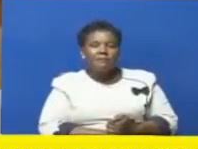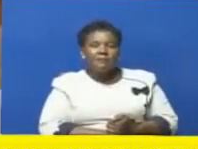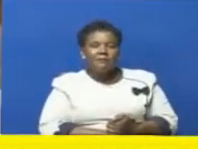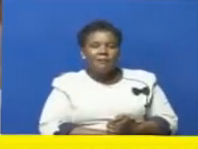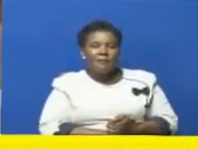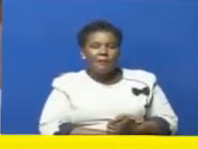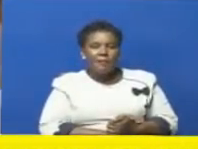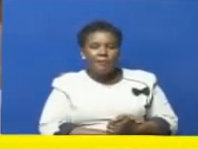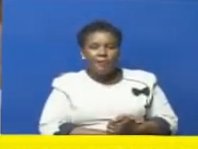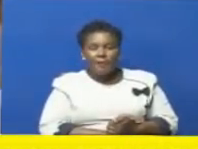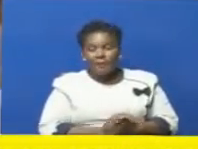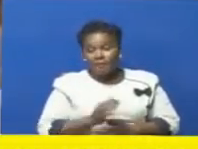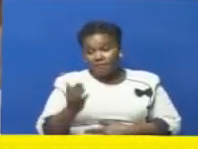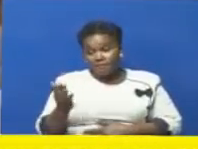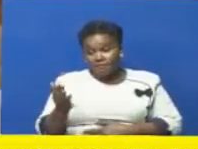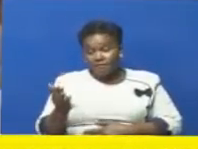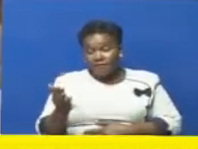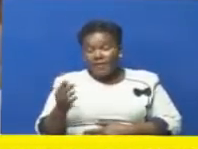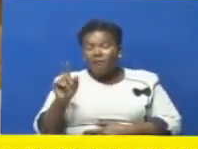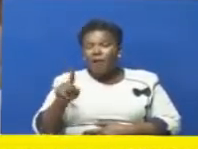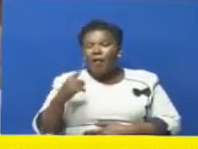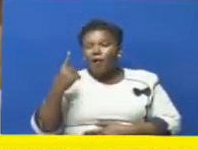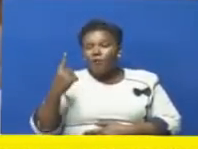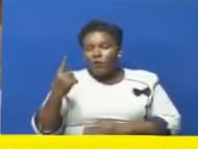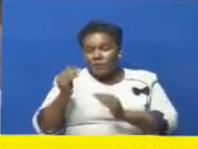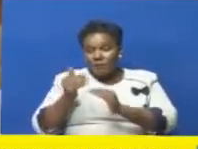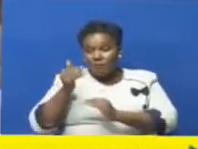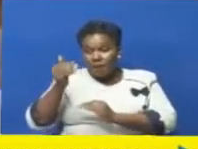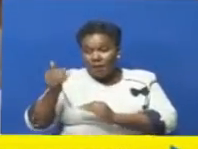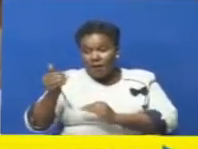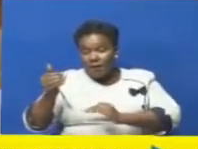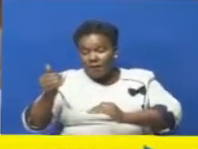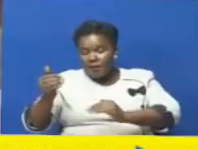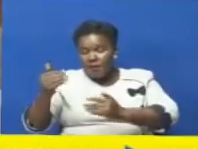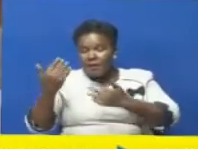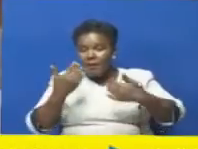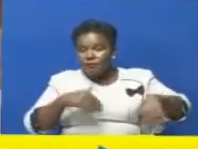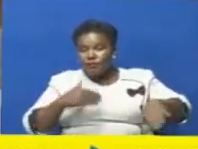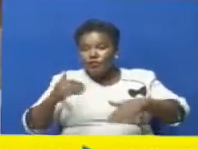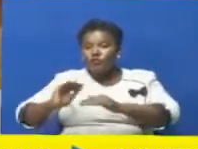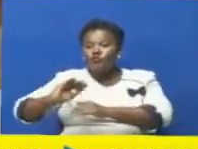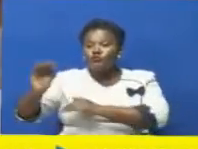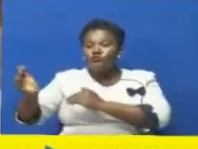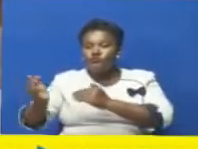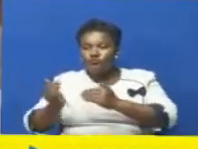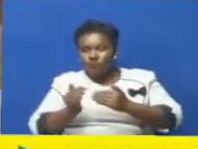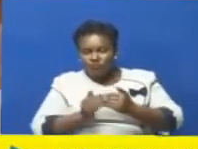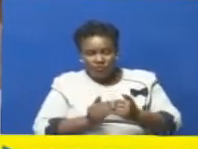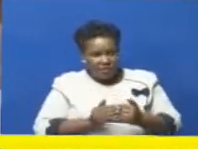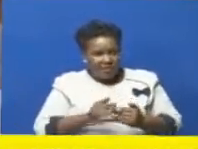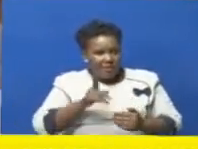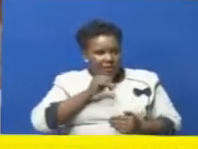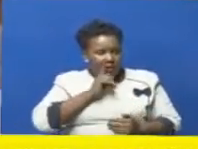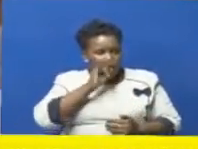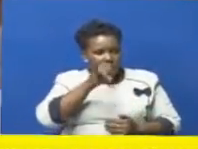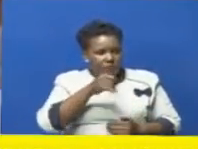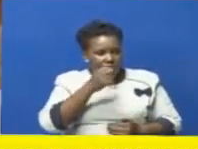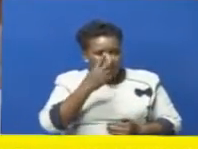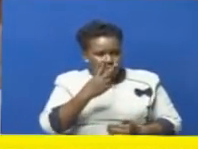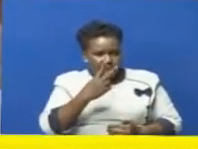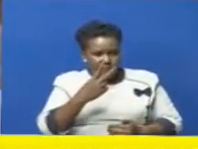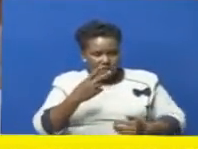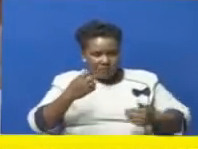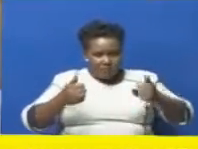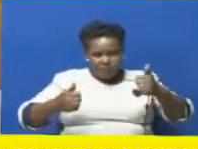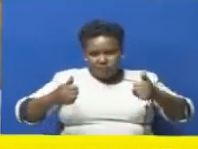Hiyo ni draw ya kwanza ya Biko baada ya kurudisha utaratibu wake wa kuchezesha draw kubwa kila Jumapili, zikienda sambamba na